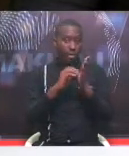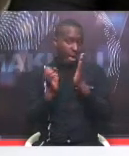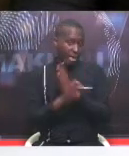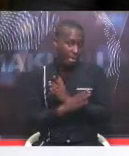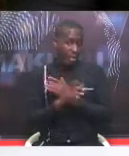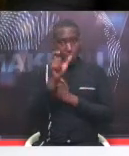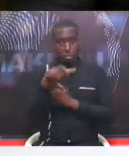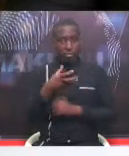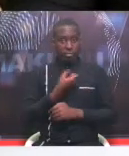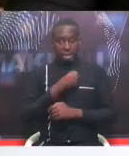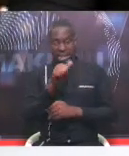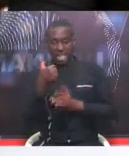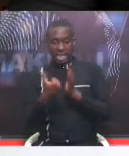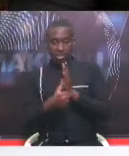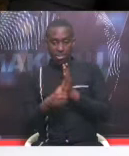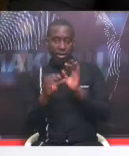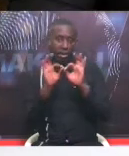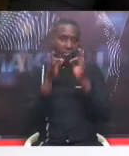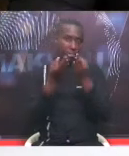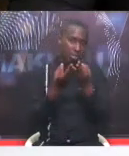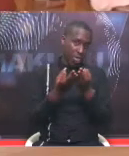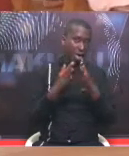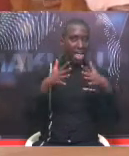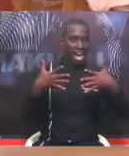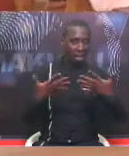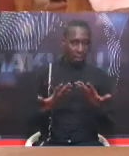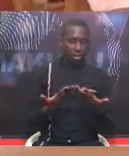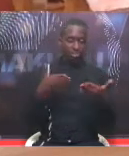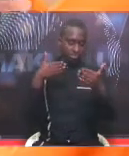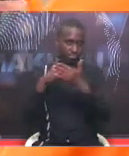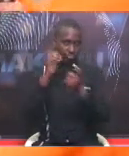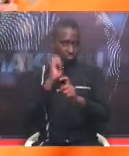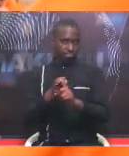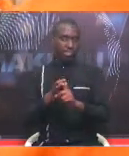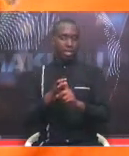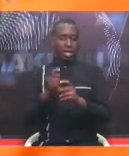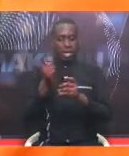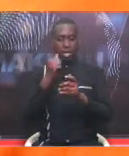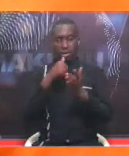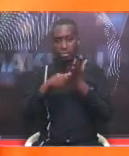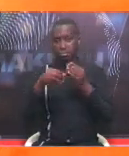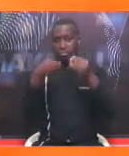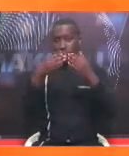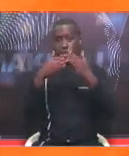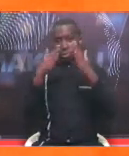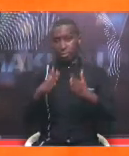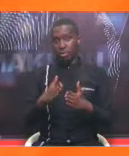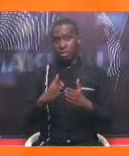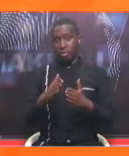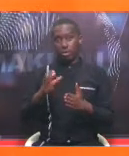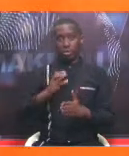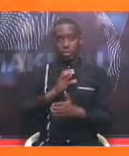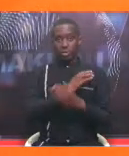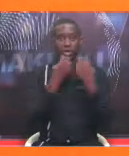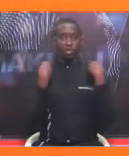yuko ufite ikindi kibazo yaba icya famiye cyangwa kimugoye yandikira ubuyobozi bukuru bwa Rwanda Correction Service Commissaire